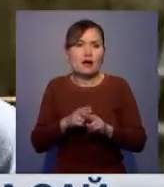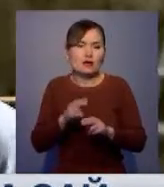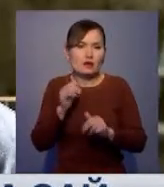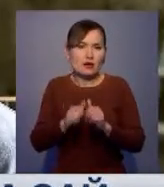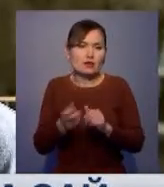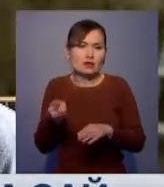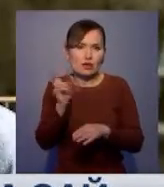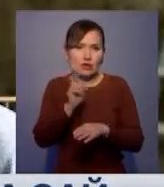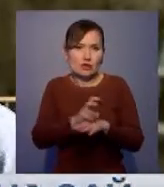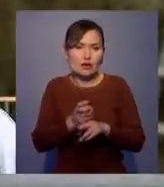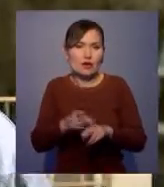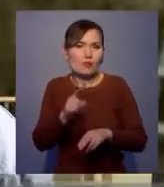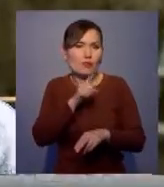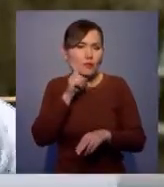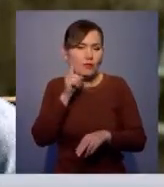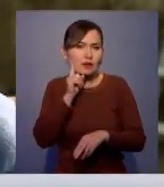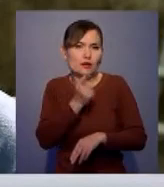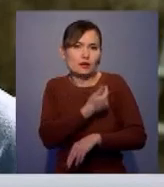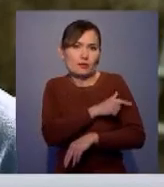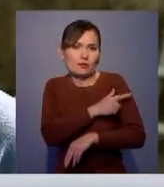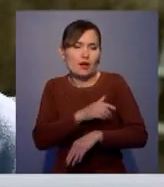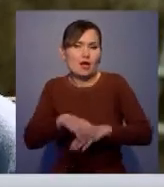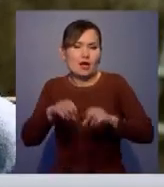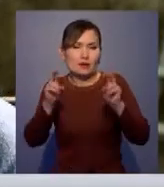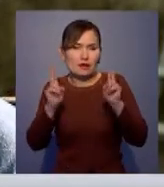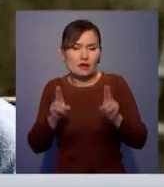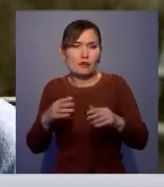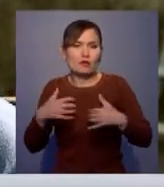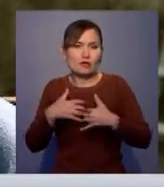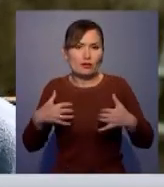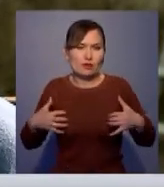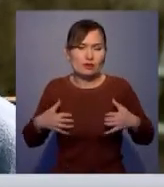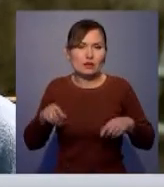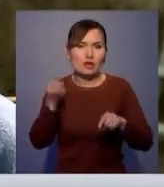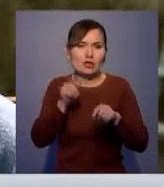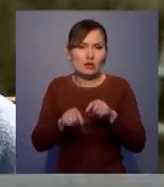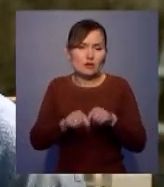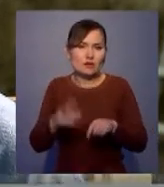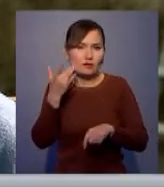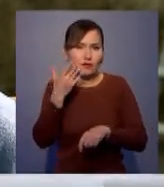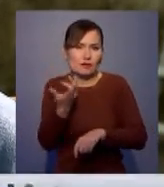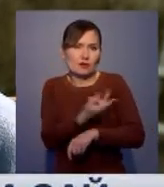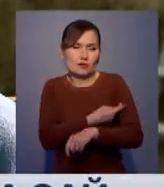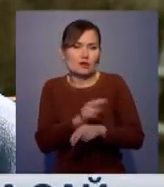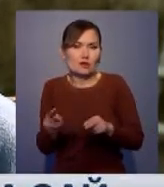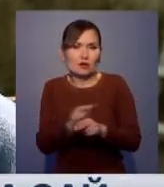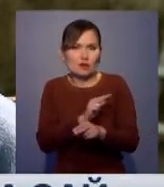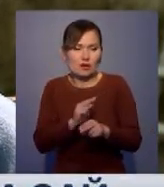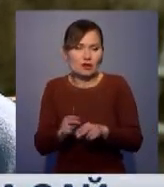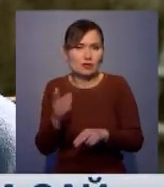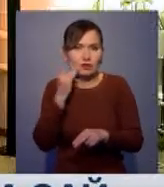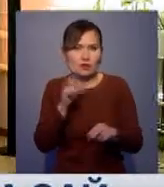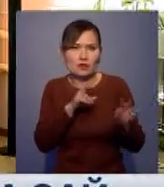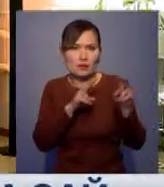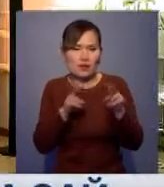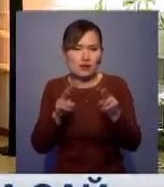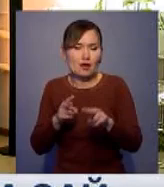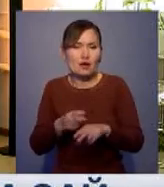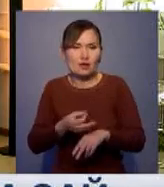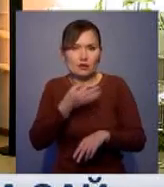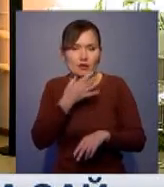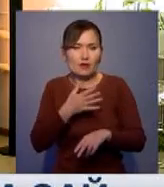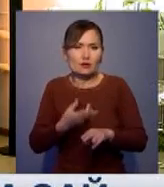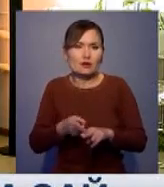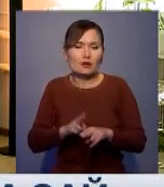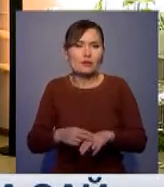маман болса ветеринарлық бітірген. Рахмет келіп малымызды егіп тұрады. Бақылауда бәрі. Ал